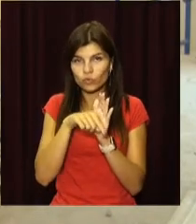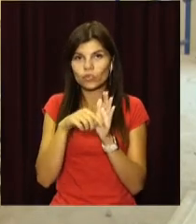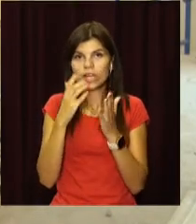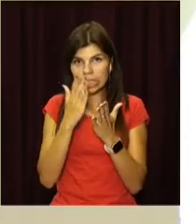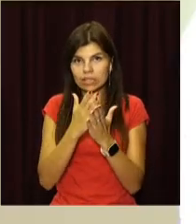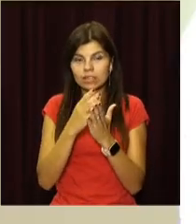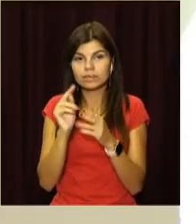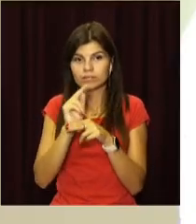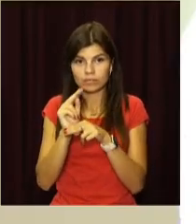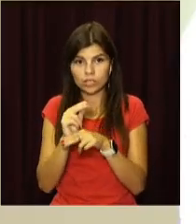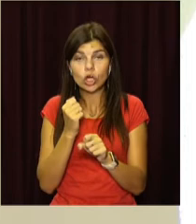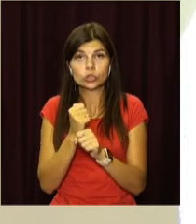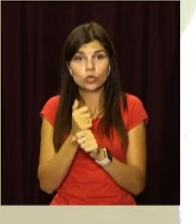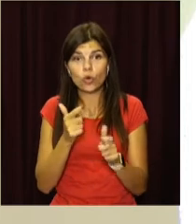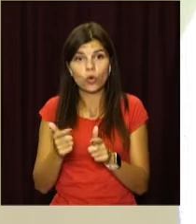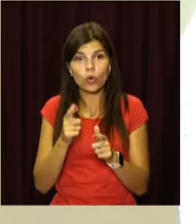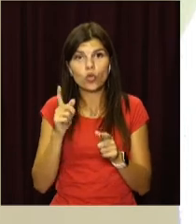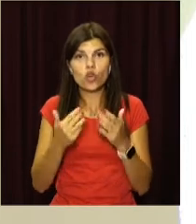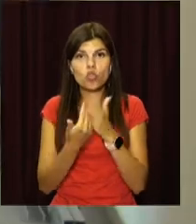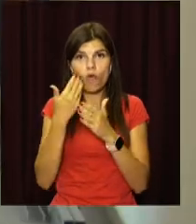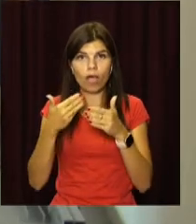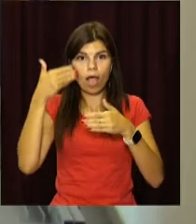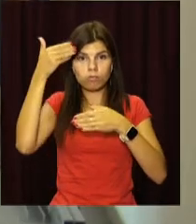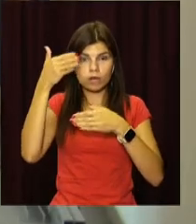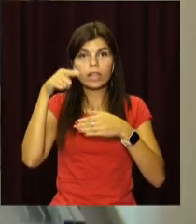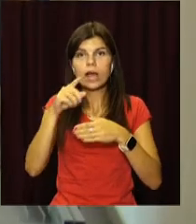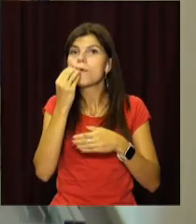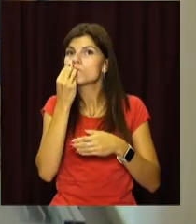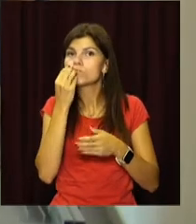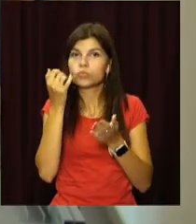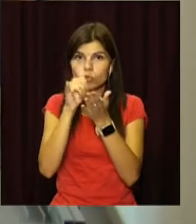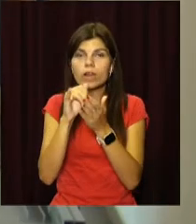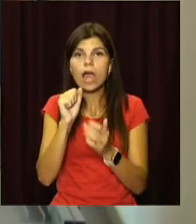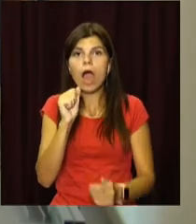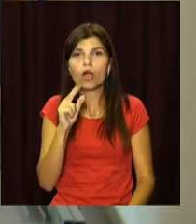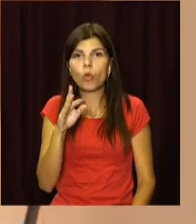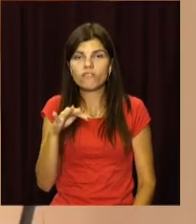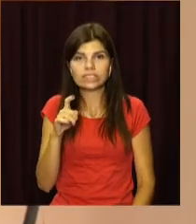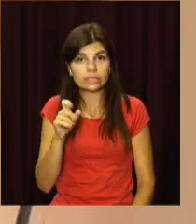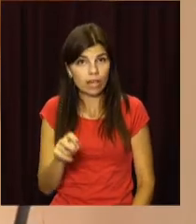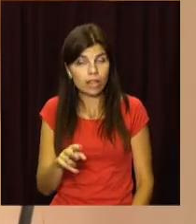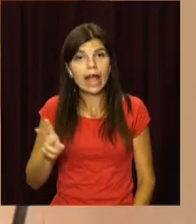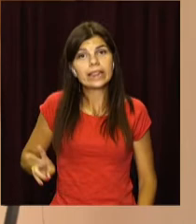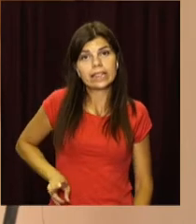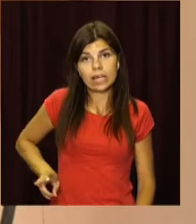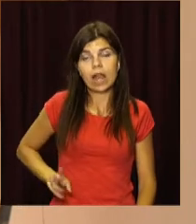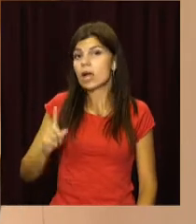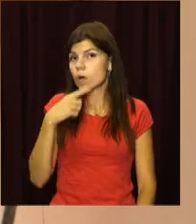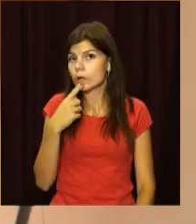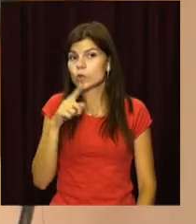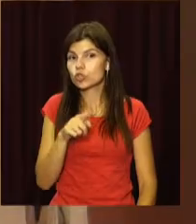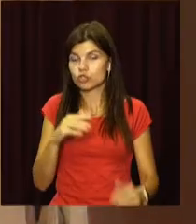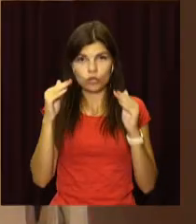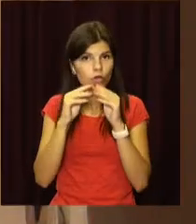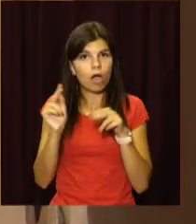триповерховому корпусі. Готуються зводити й нову споруду. Там розташують харчоблок та актову залу. Директорка колегіуму Віта Буй каже, будівля